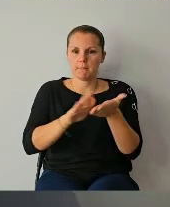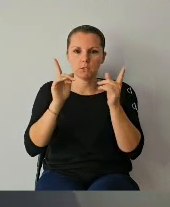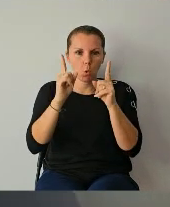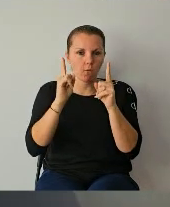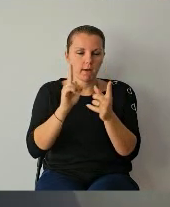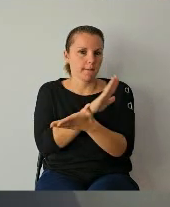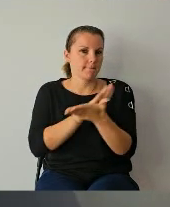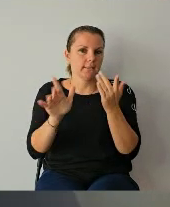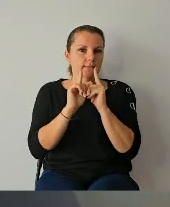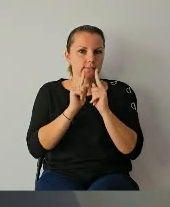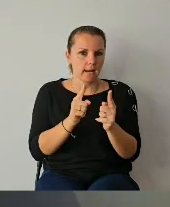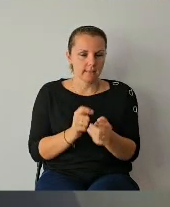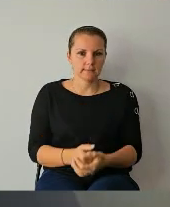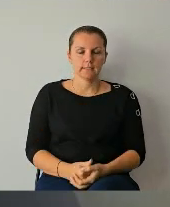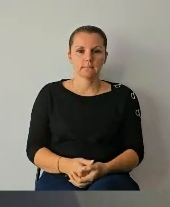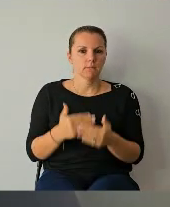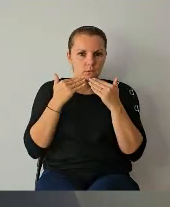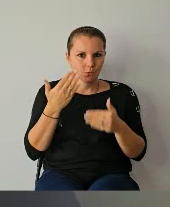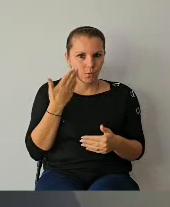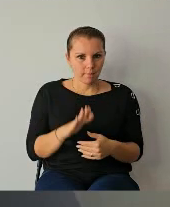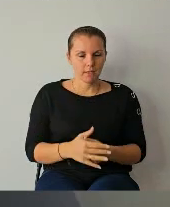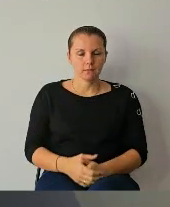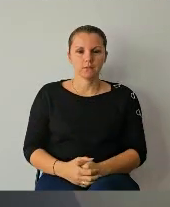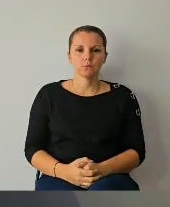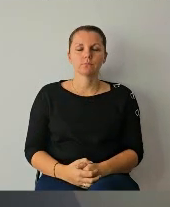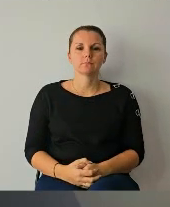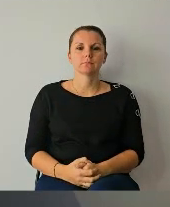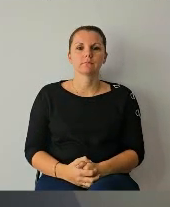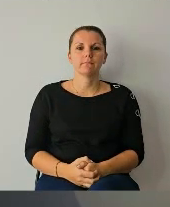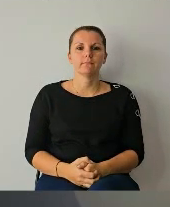zaleceń. Dziękuję bardzo.